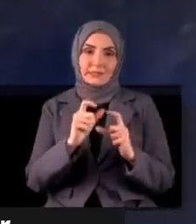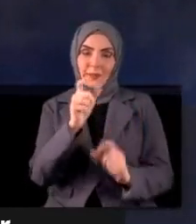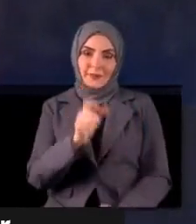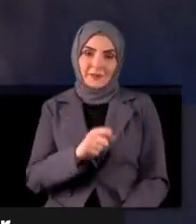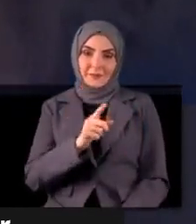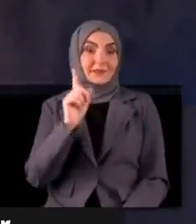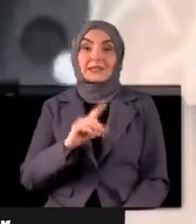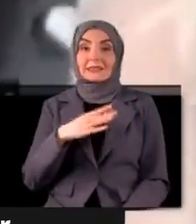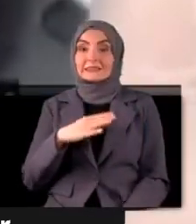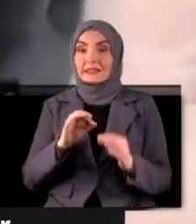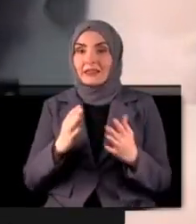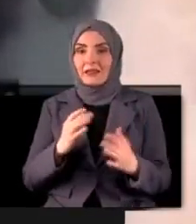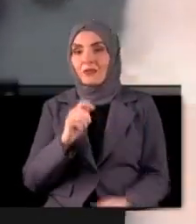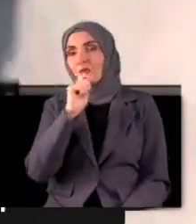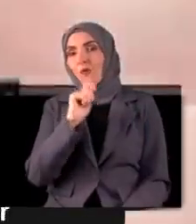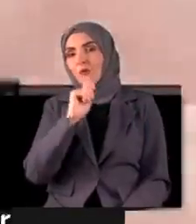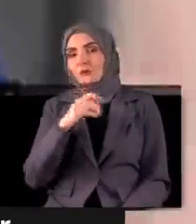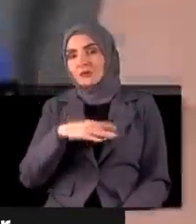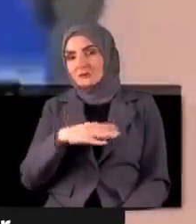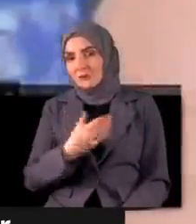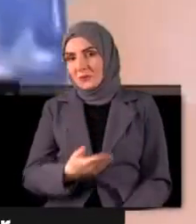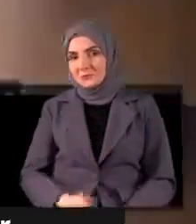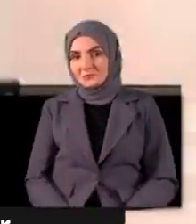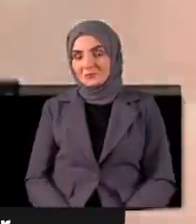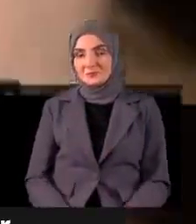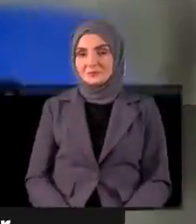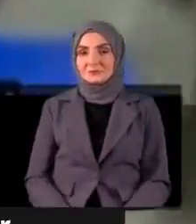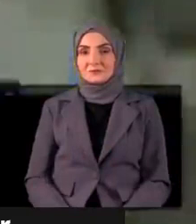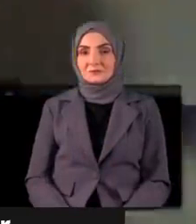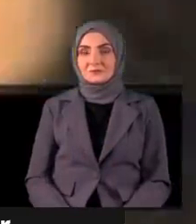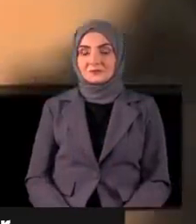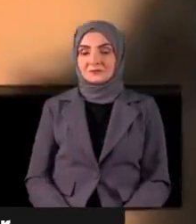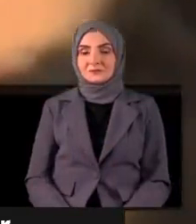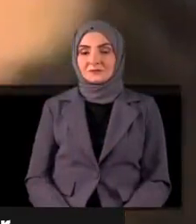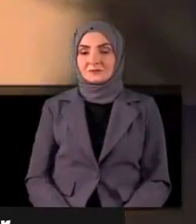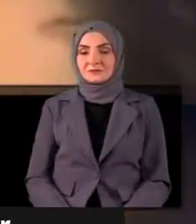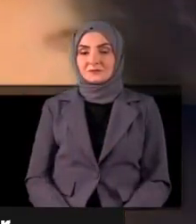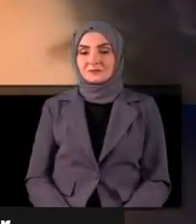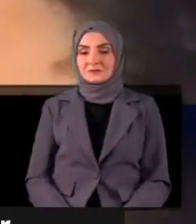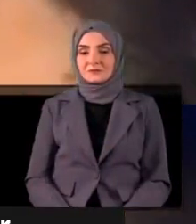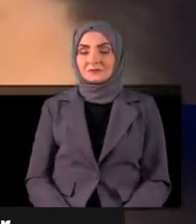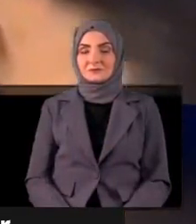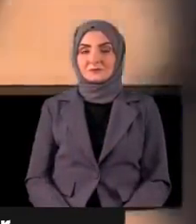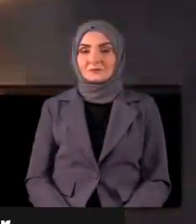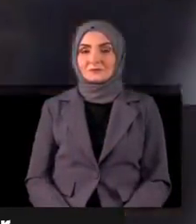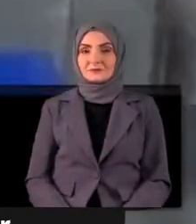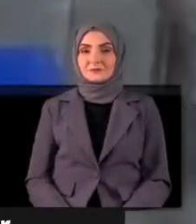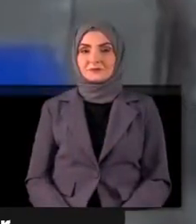ise dondurmaydı. Oraya kadar kim gidiyor? Helikopter gitmiyor mu? Hepsini alacağız sana.